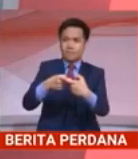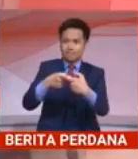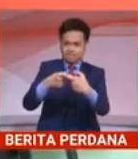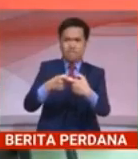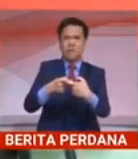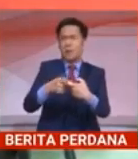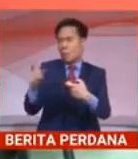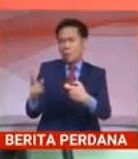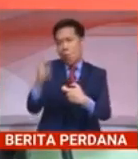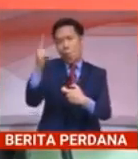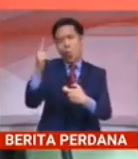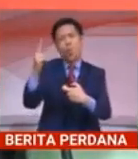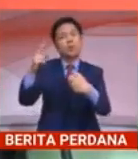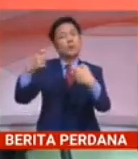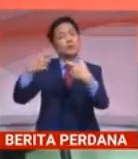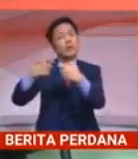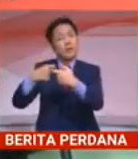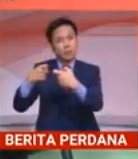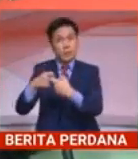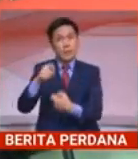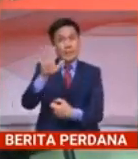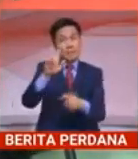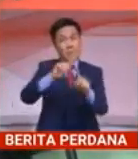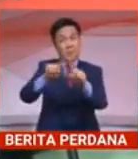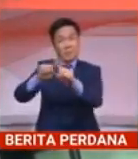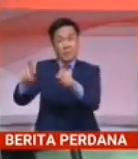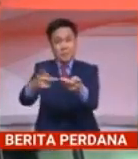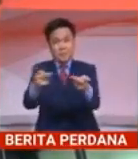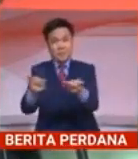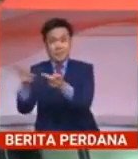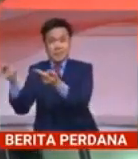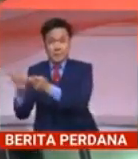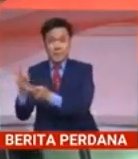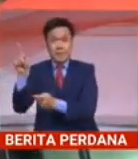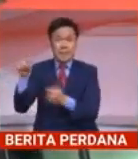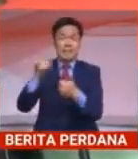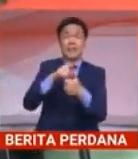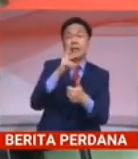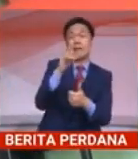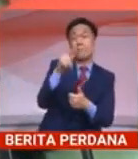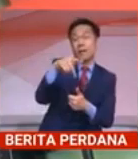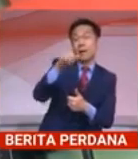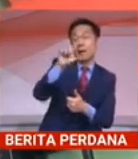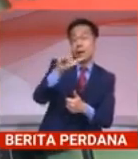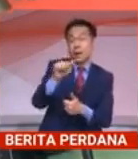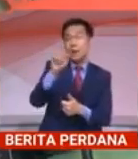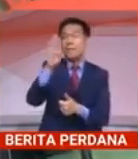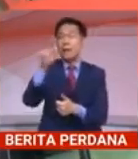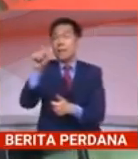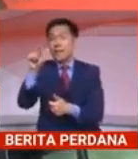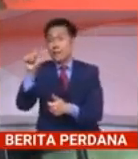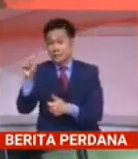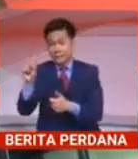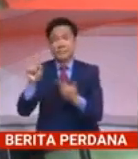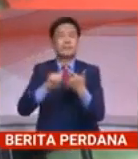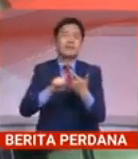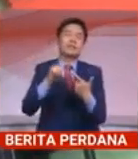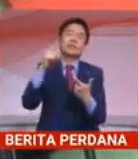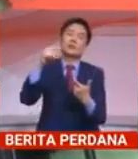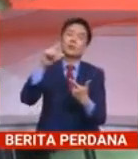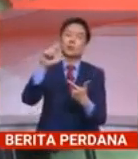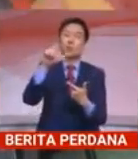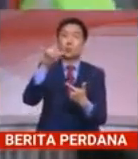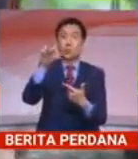5 premis terbabit di sekitar Bertam Putra, Kepala Batas dan Tasik Gelugo. Operasi selama 3 jam bermula